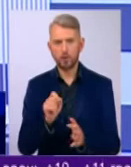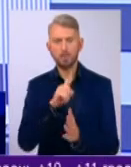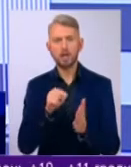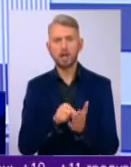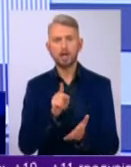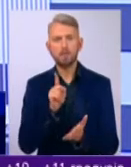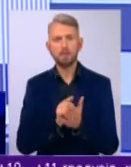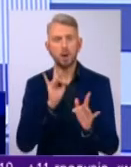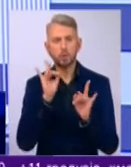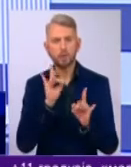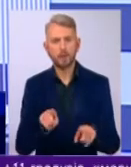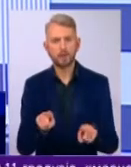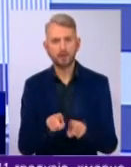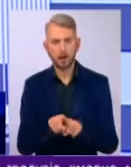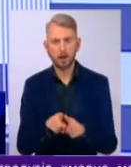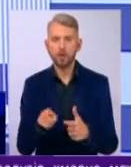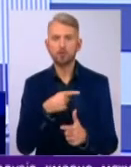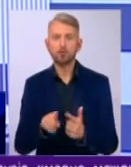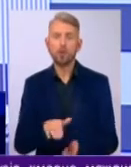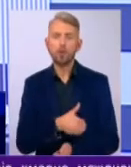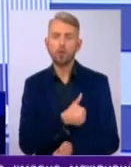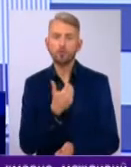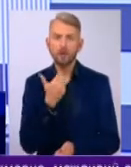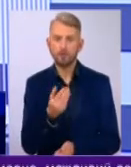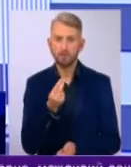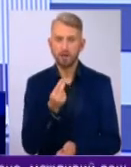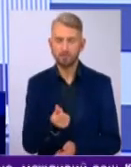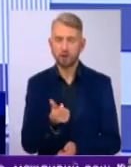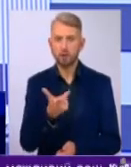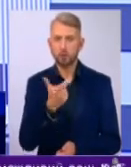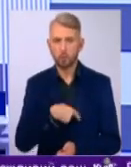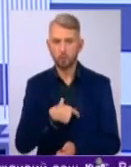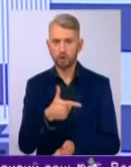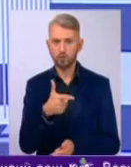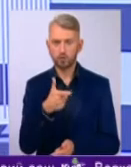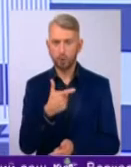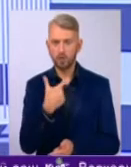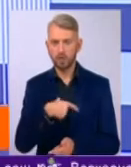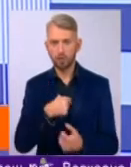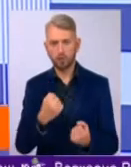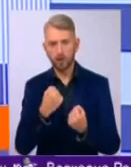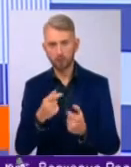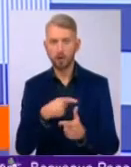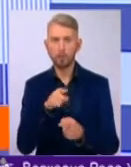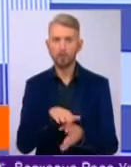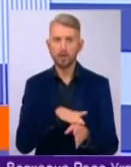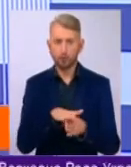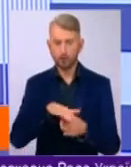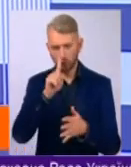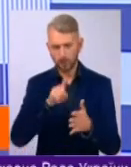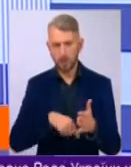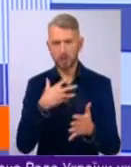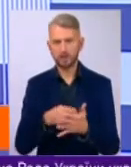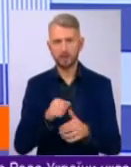має лунати таким чином. Чи хотіли б ви придбати собі зброю самозахисту, або ви повністю довіряєте